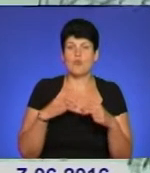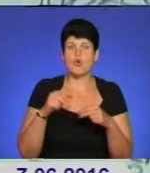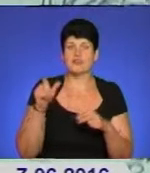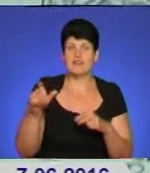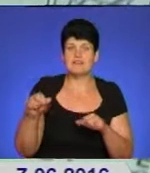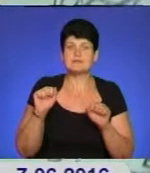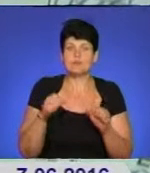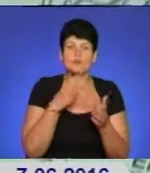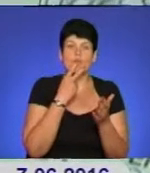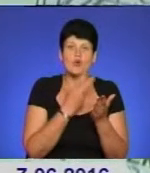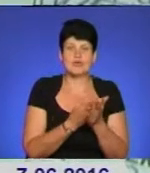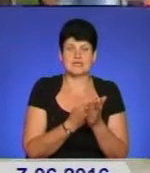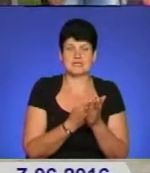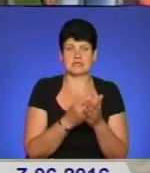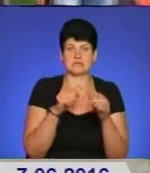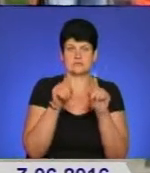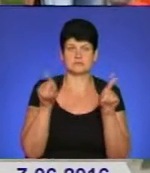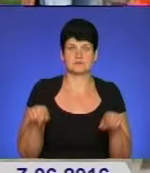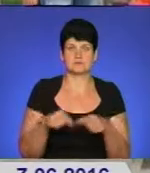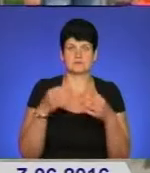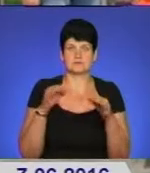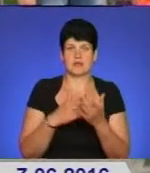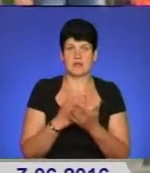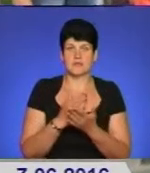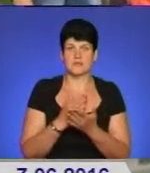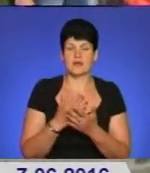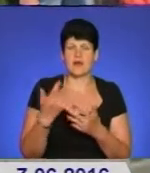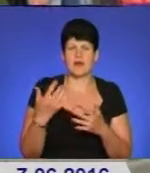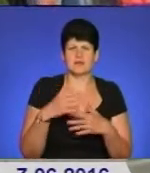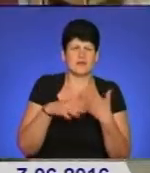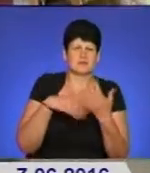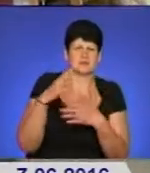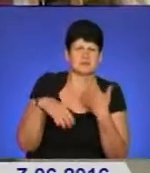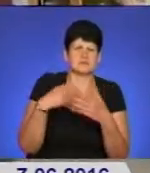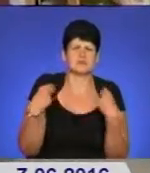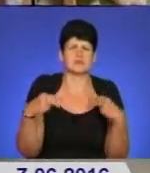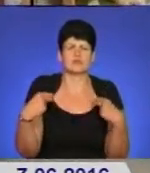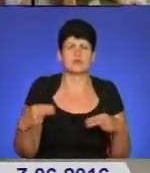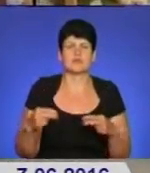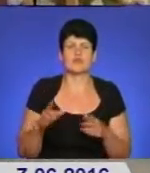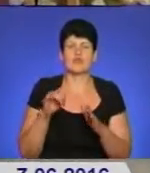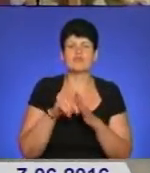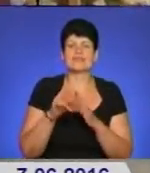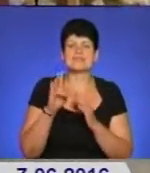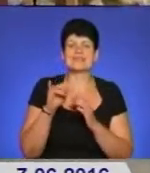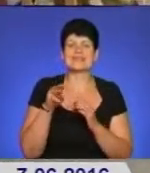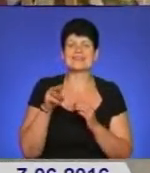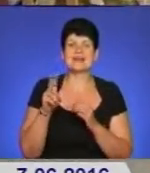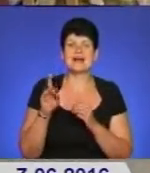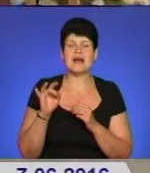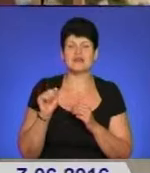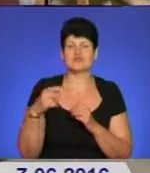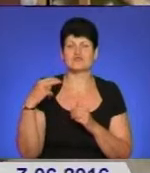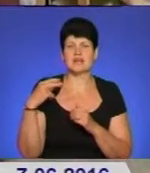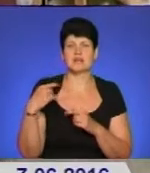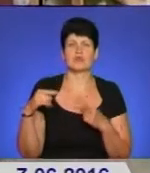можна споживати. Проте спеціалісти застерігають, перевірці підлягає лише продукція з ринків, оскільки перевіряється в спеціальних